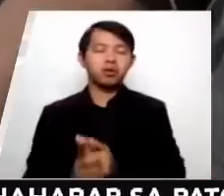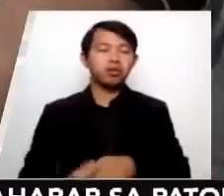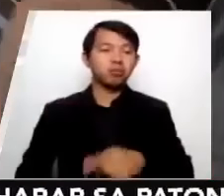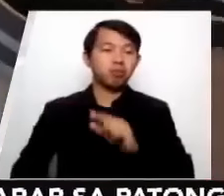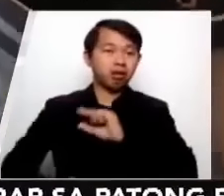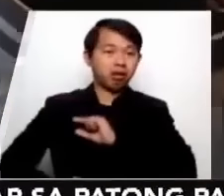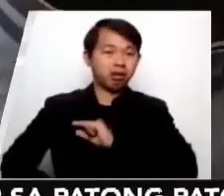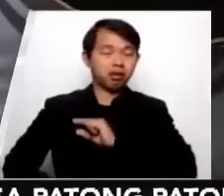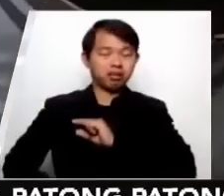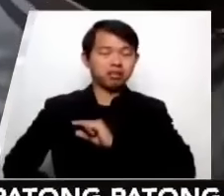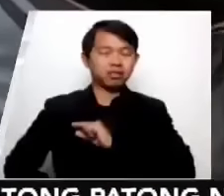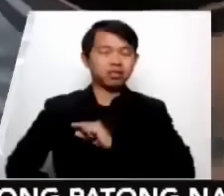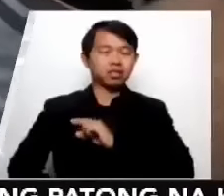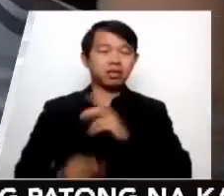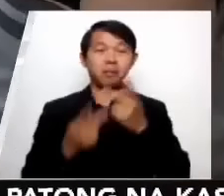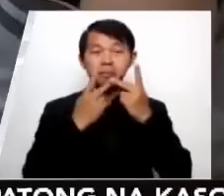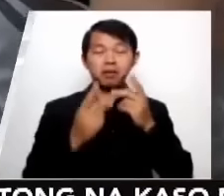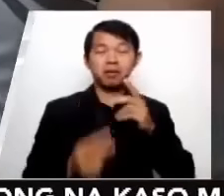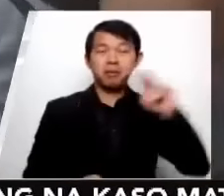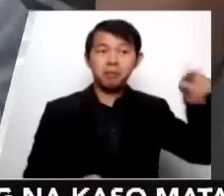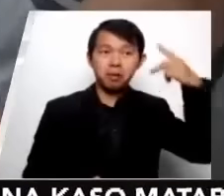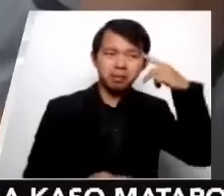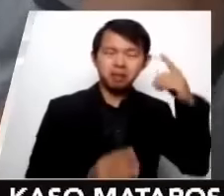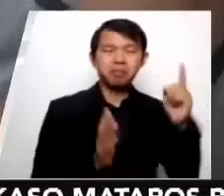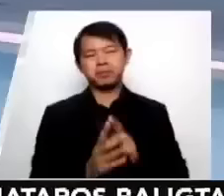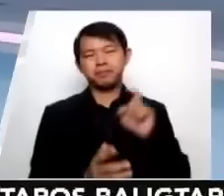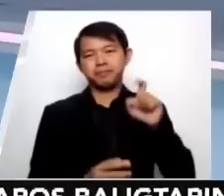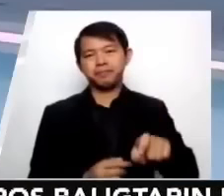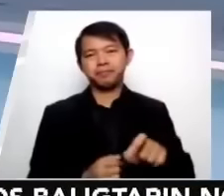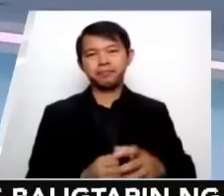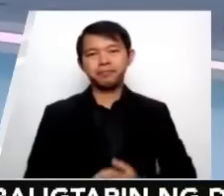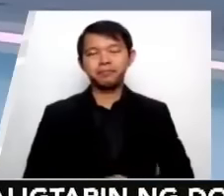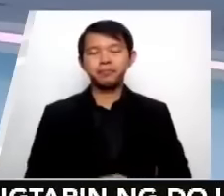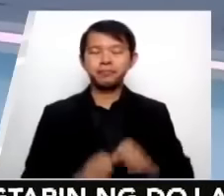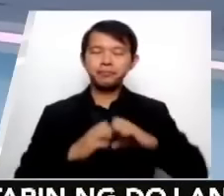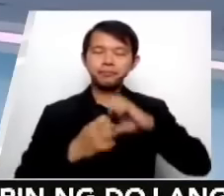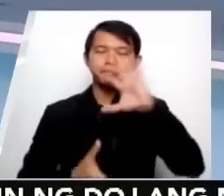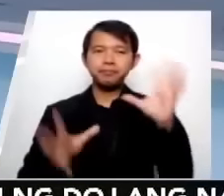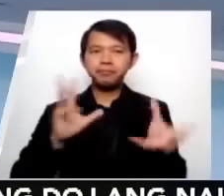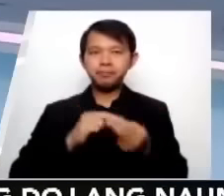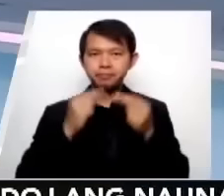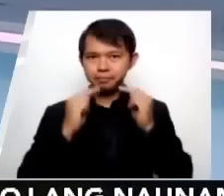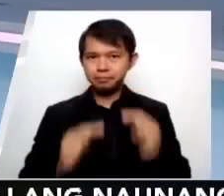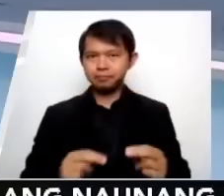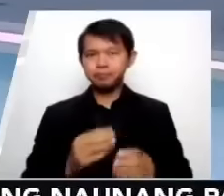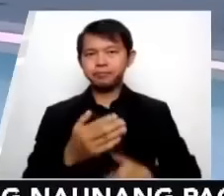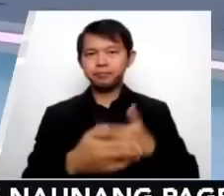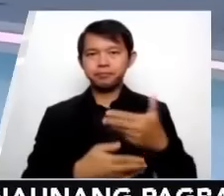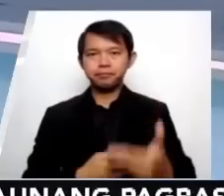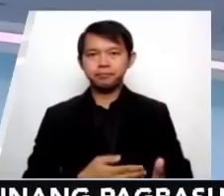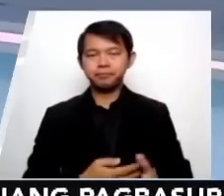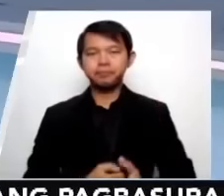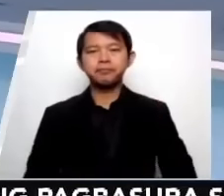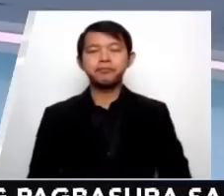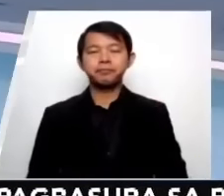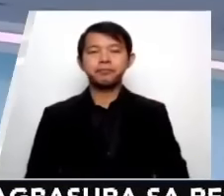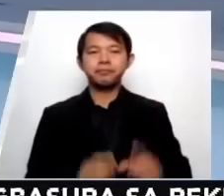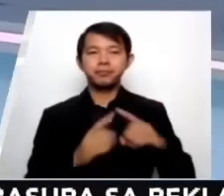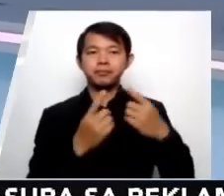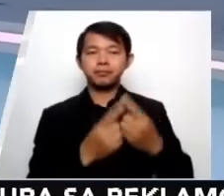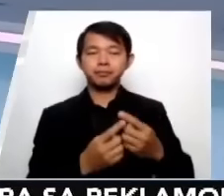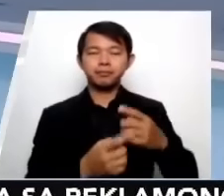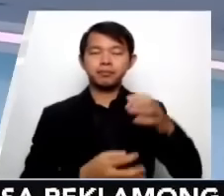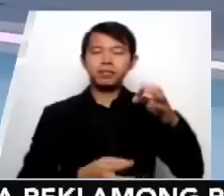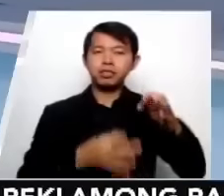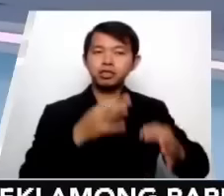Chino Gaston nagbabalita para sa GMA Integrated News. Kakasuhan ng Department of Justice si Pastor Apollo Quiboloy